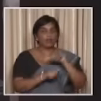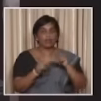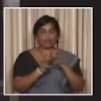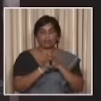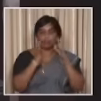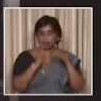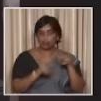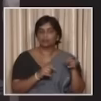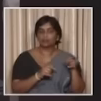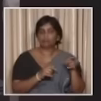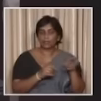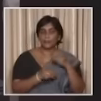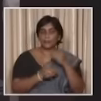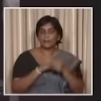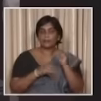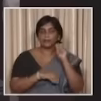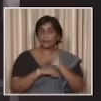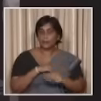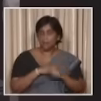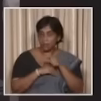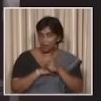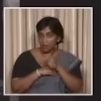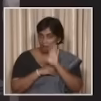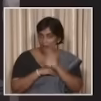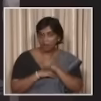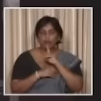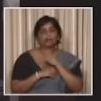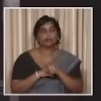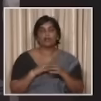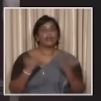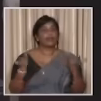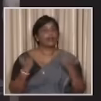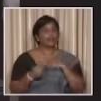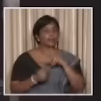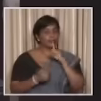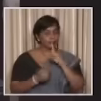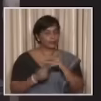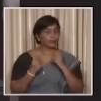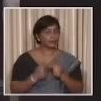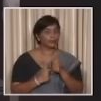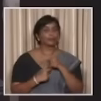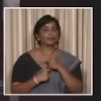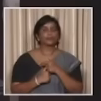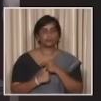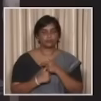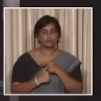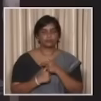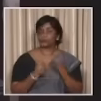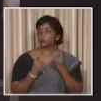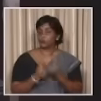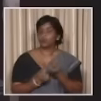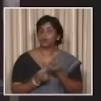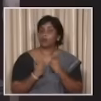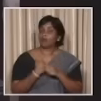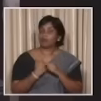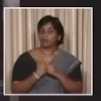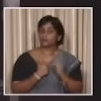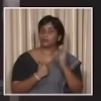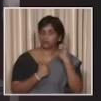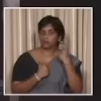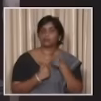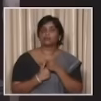තිබෙනවා බිස්නස් ප්ලෑන් එක තියෙනවද කියලා අහනවා නැහැයි කිව්ව හැටියේ වහාම මේක හදන්න ඕනේ